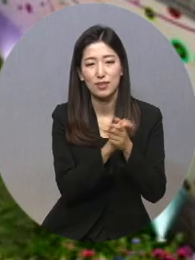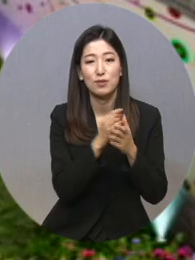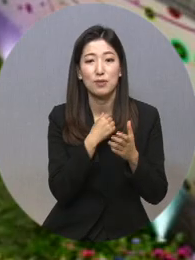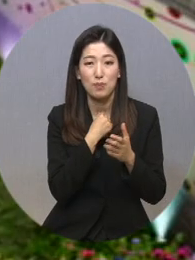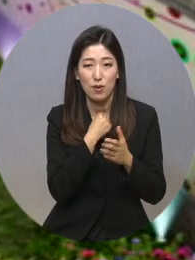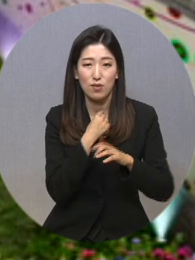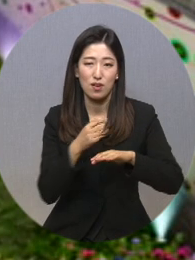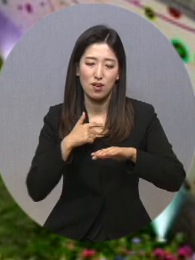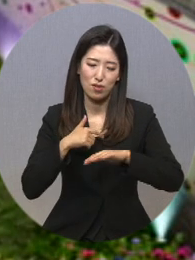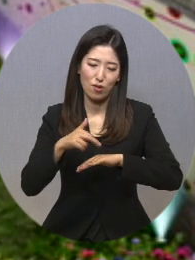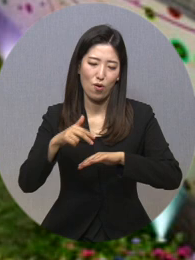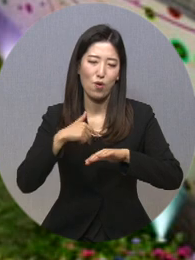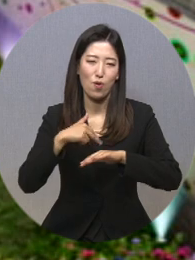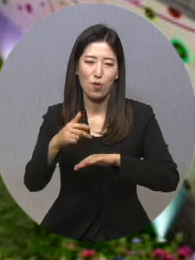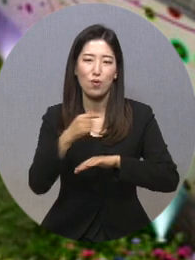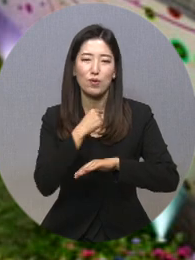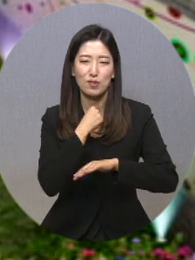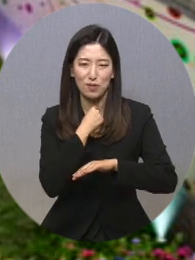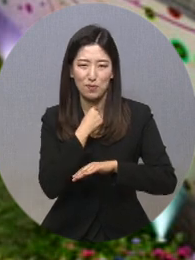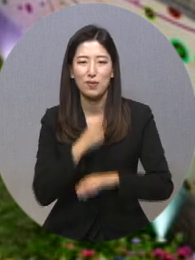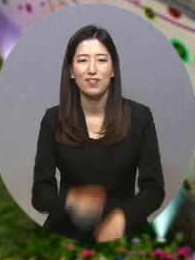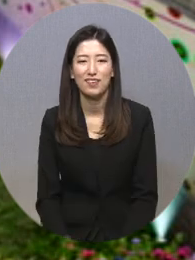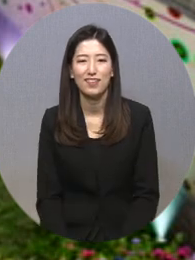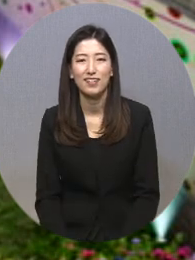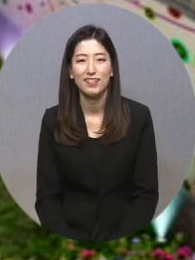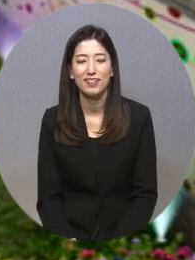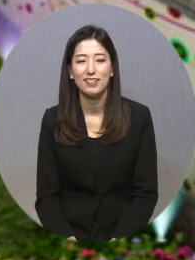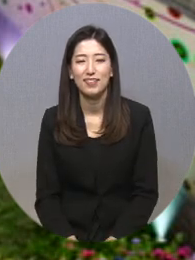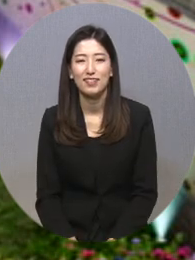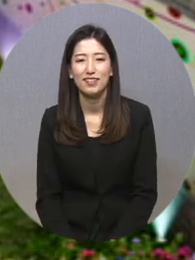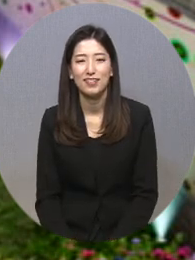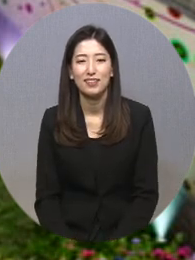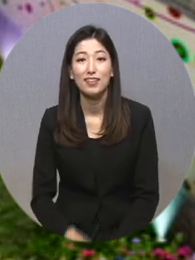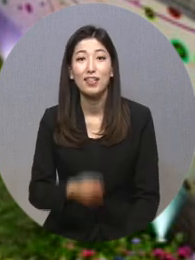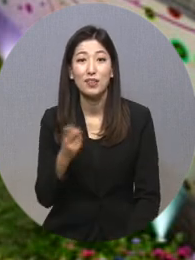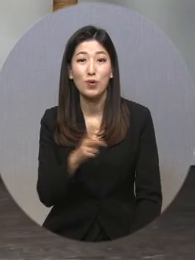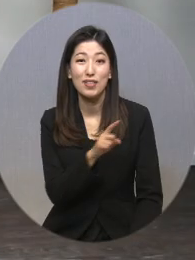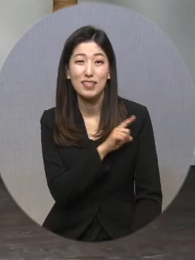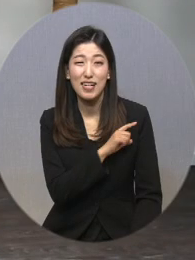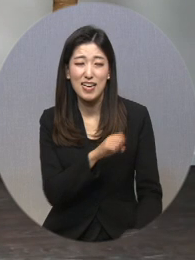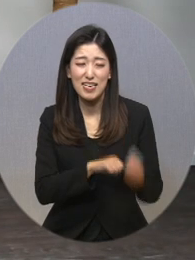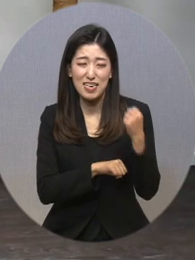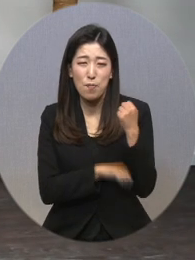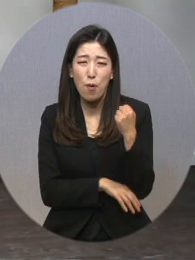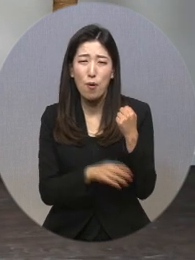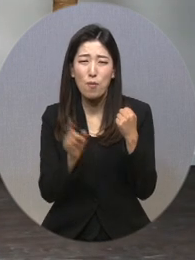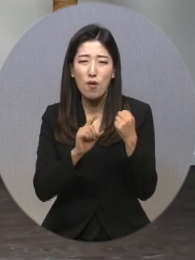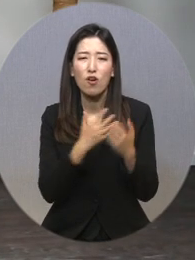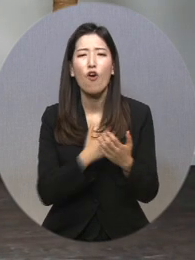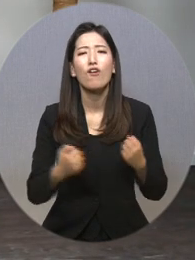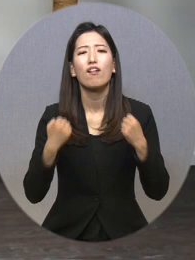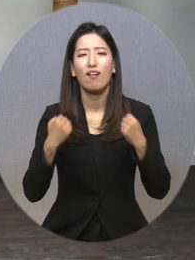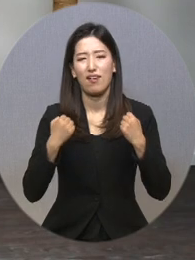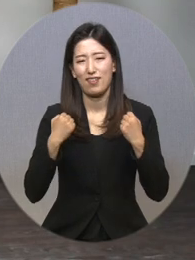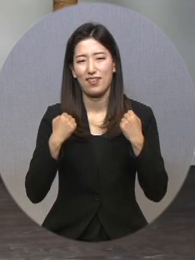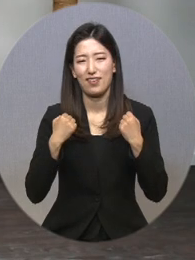생각한 것입니다. 그리고 삶에 있어서 가장 기본적인 것은 역시 건강해야 되고 안전해야